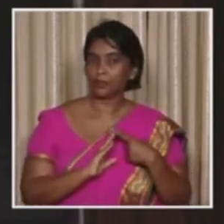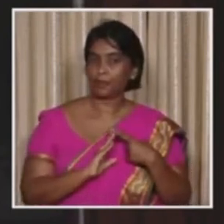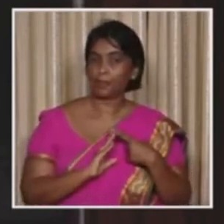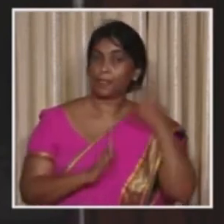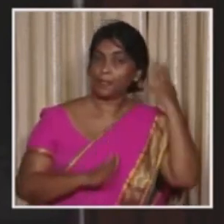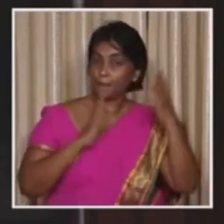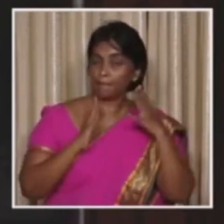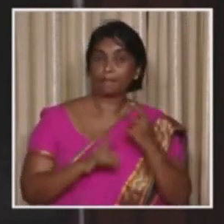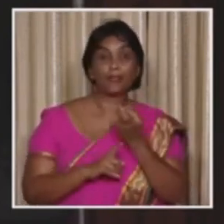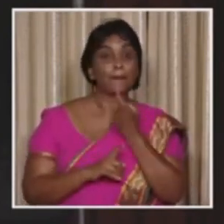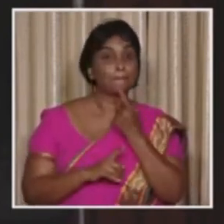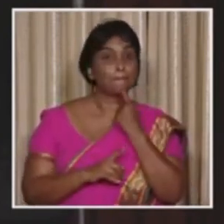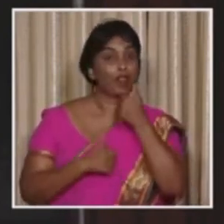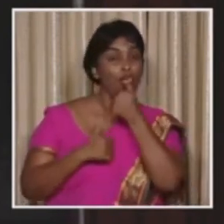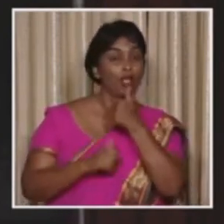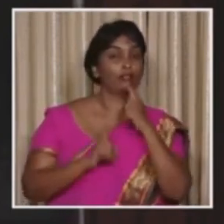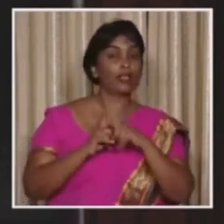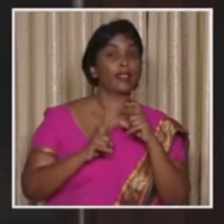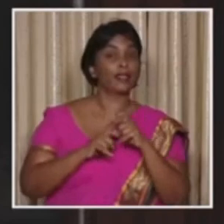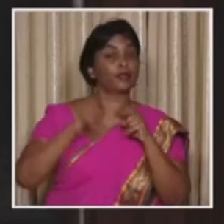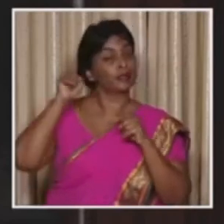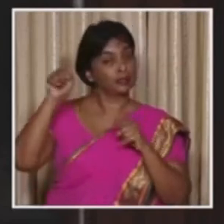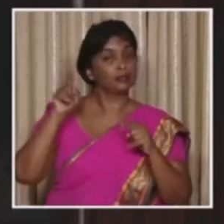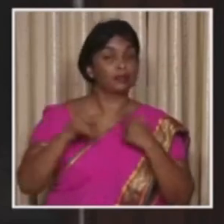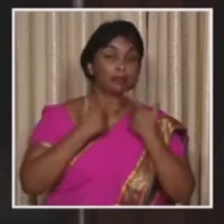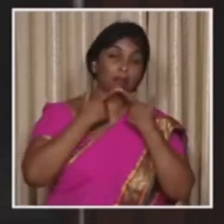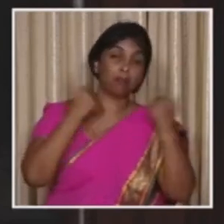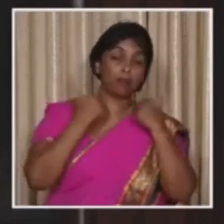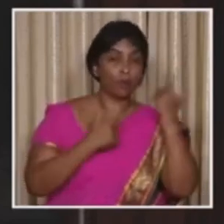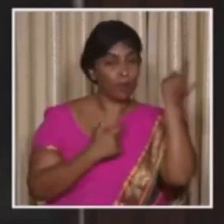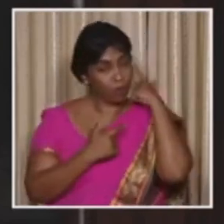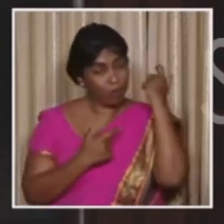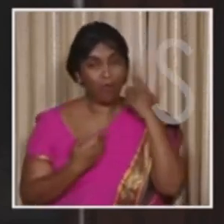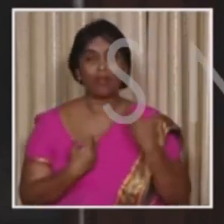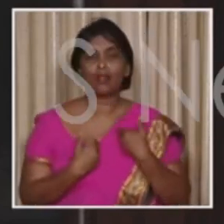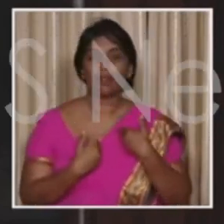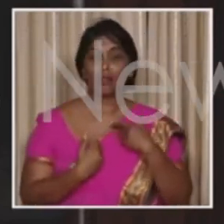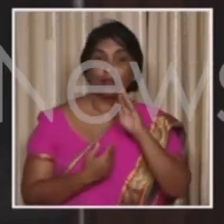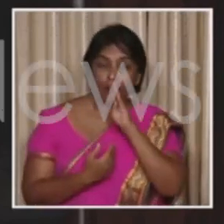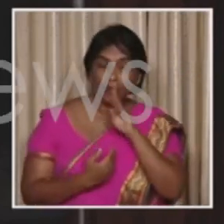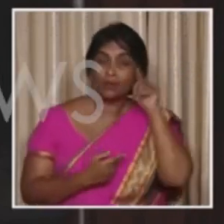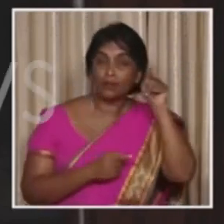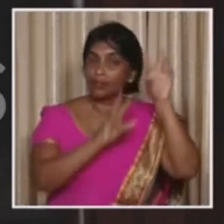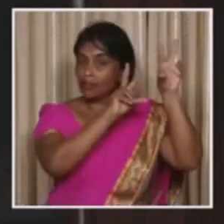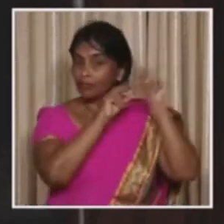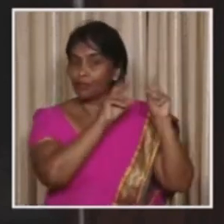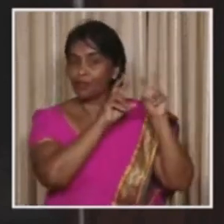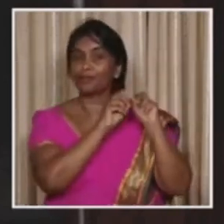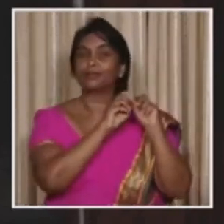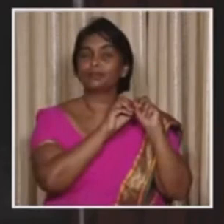ලෝකෙම ෆින්ලන්ඩ් තමයි හොඳම අධ්‍යාපන ක්‍රමයේ තියෙන්නේ කියලා අපි මහලකෝට දන්නවා අඩුගානේ ඒකවත් ඔබ්සර්ව්